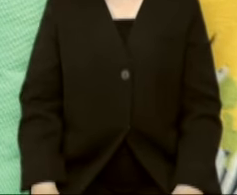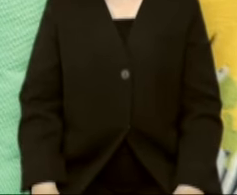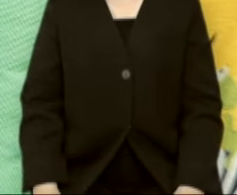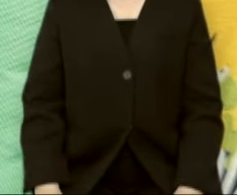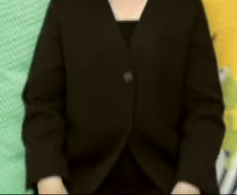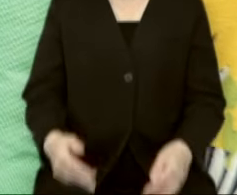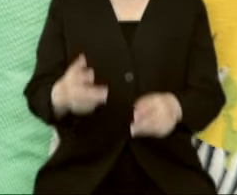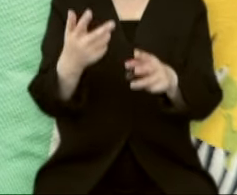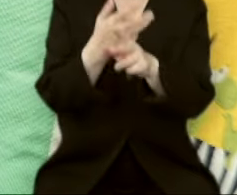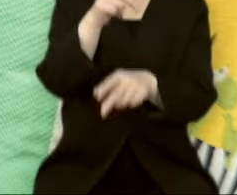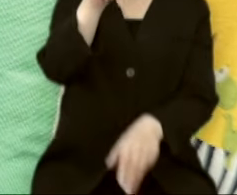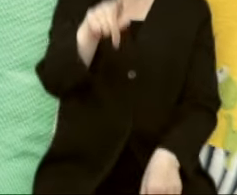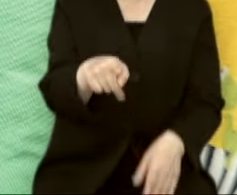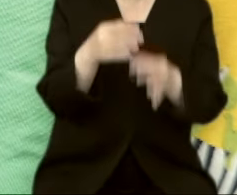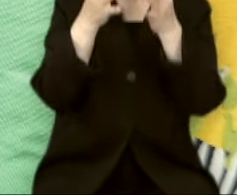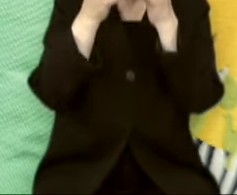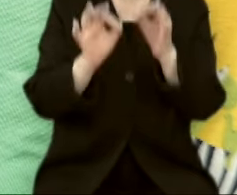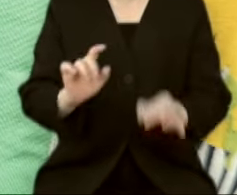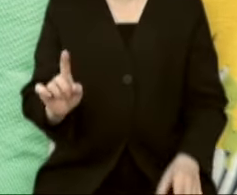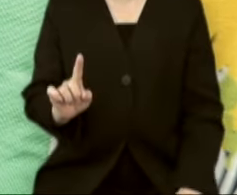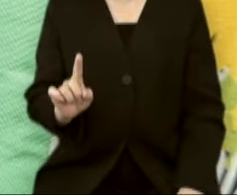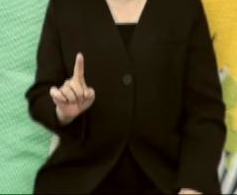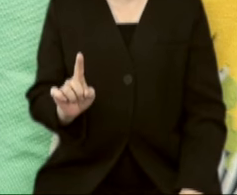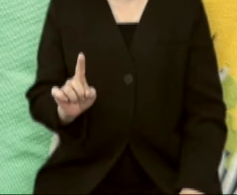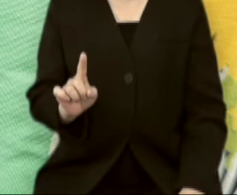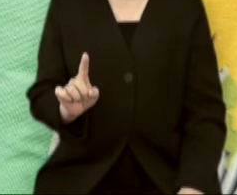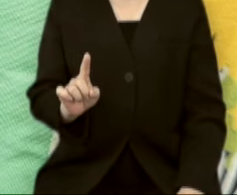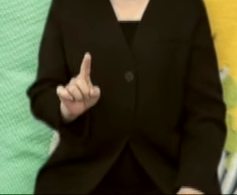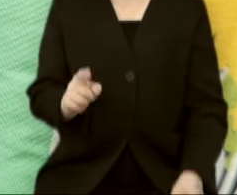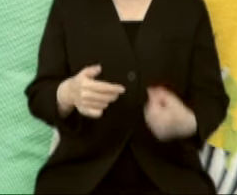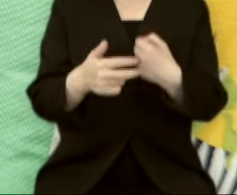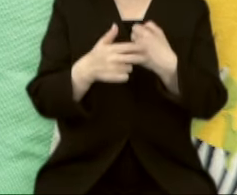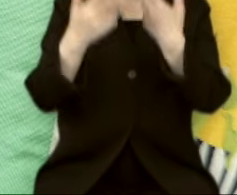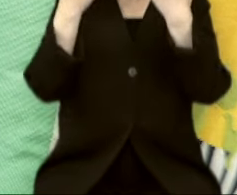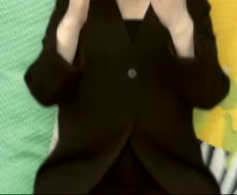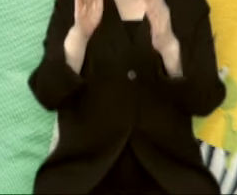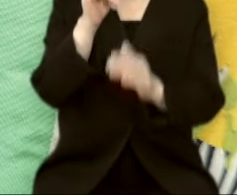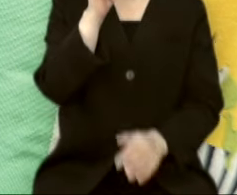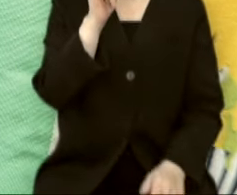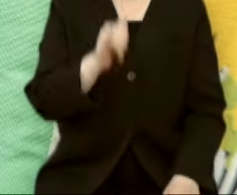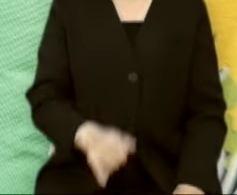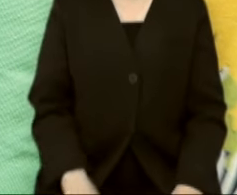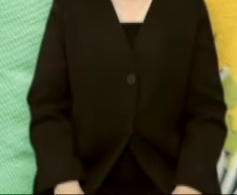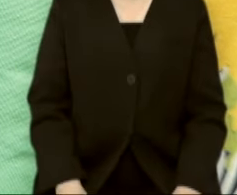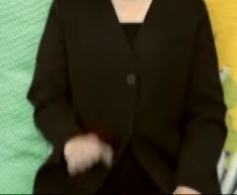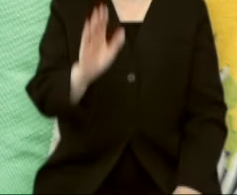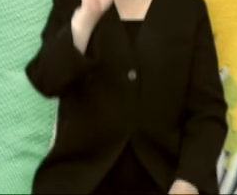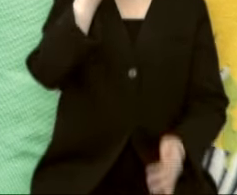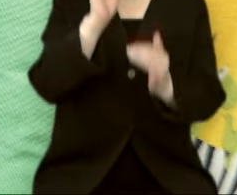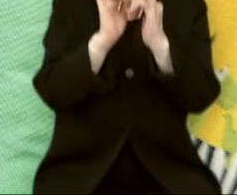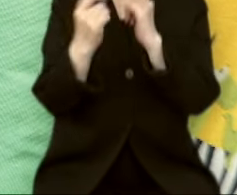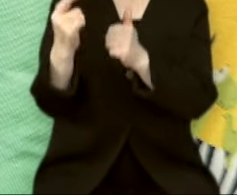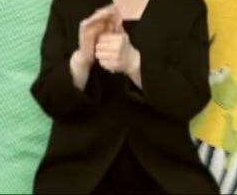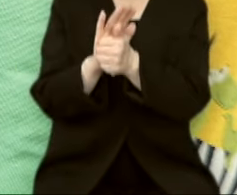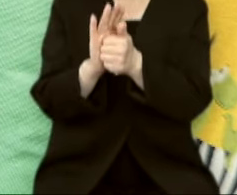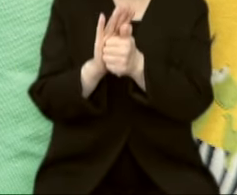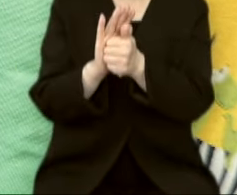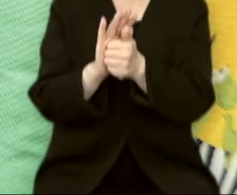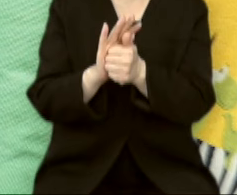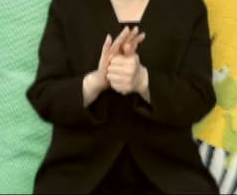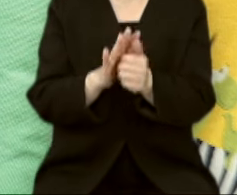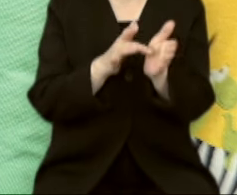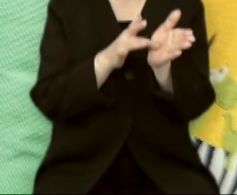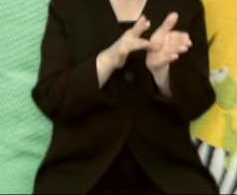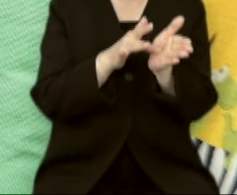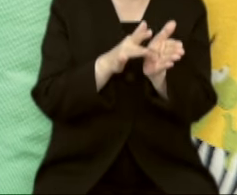매주 금요일은 네. 저희가 무료 진료를 하고 있어요. 그래서 환자들을 저희들이 돌보고 네.